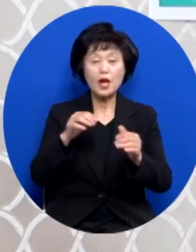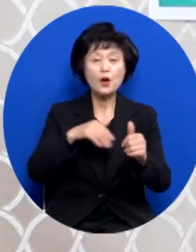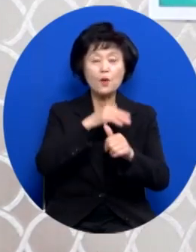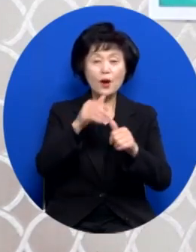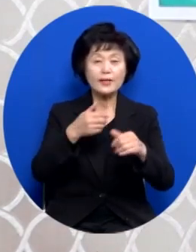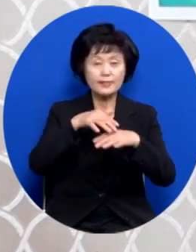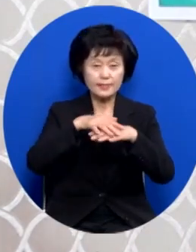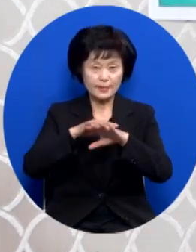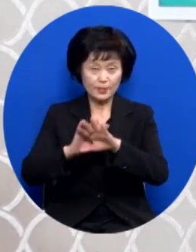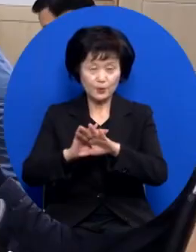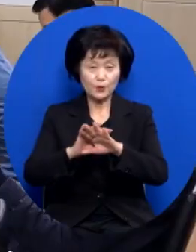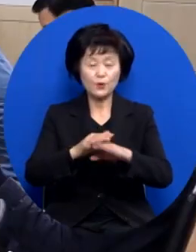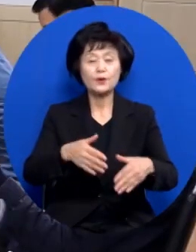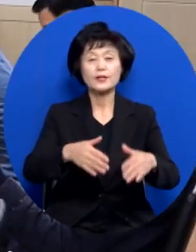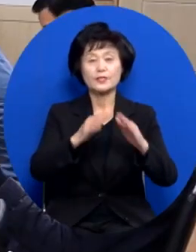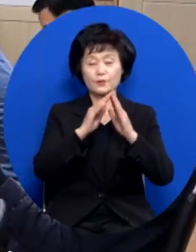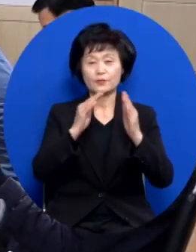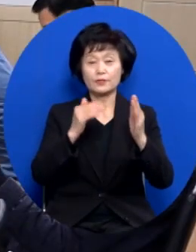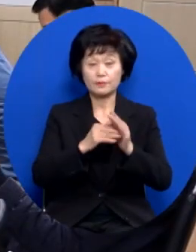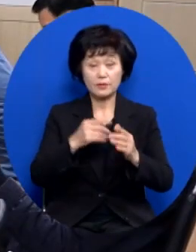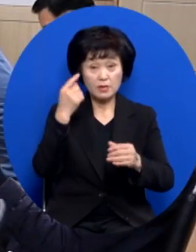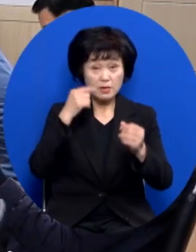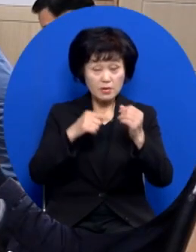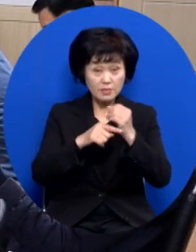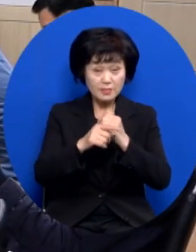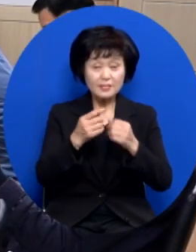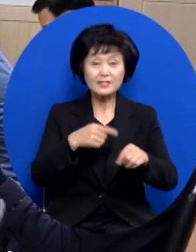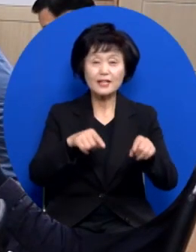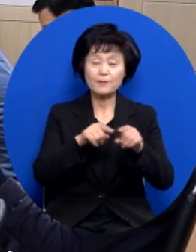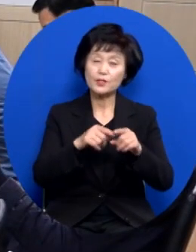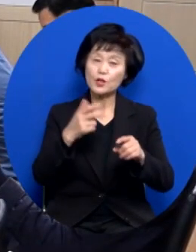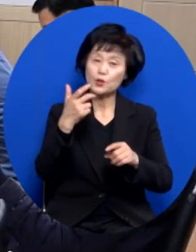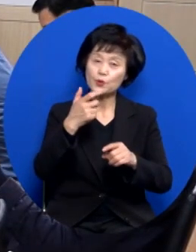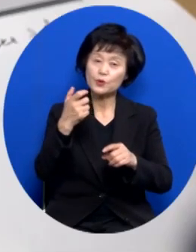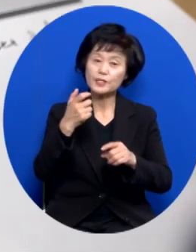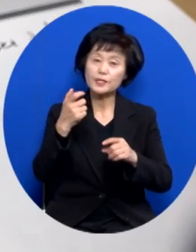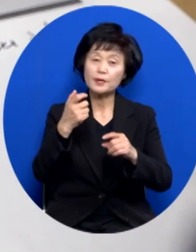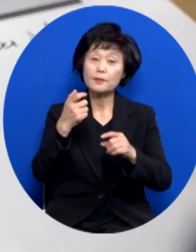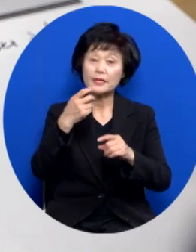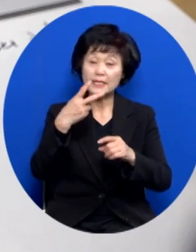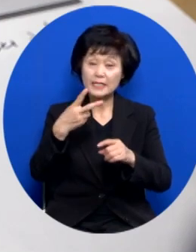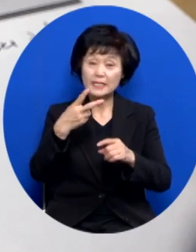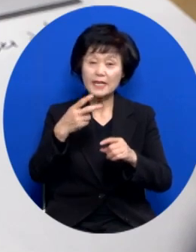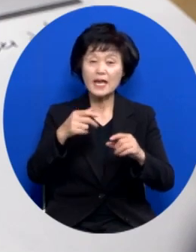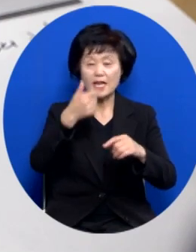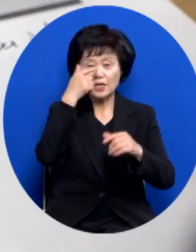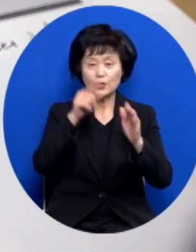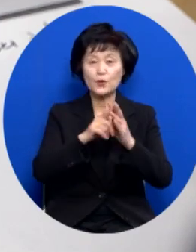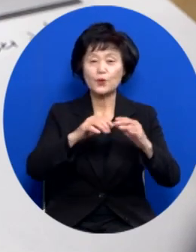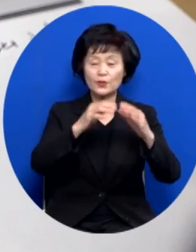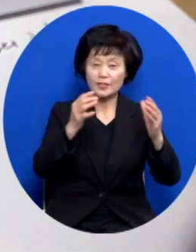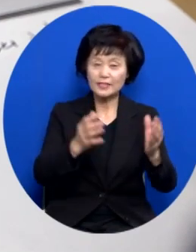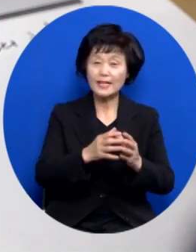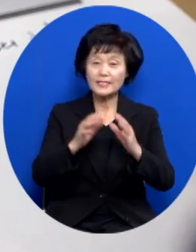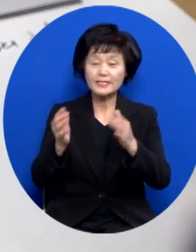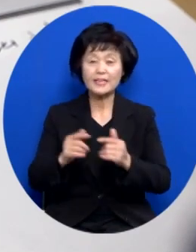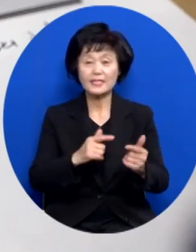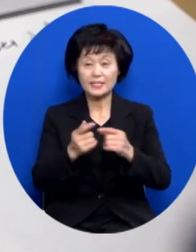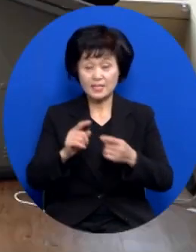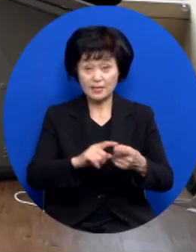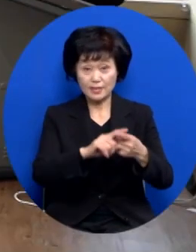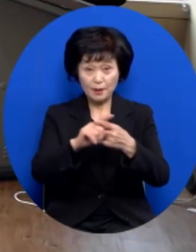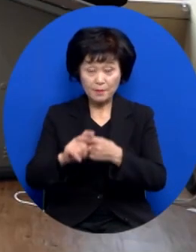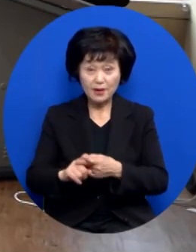발족한 것입니다. 뜻을 함께 조직을 이룬 62개 단체에는 목포대학교 교수 신우회와 전남 지역